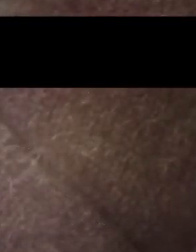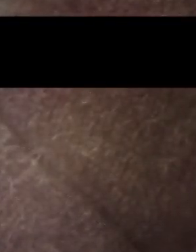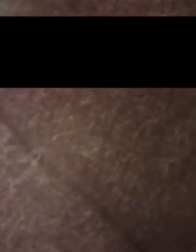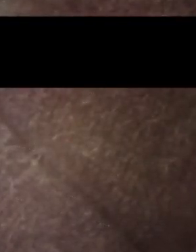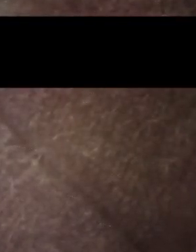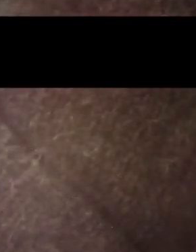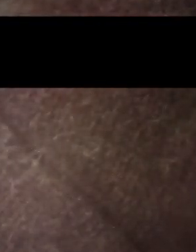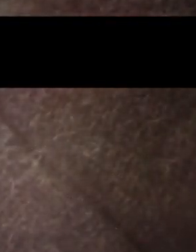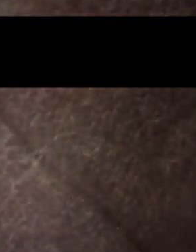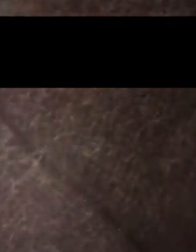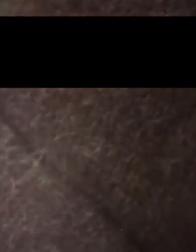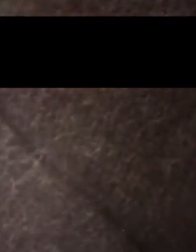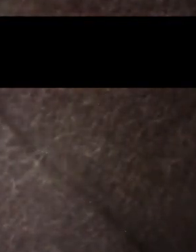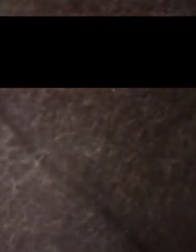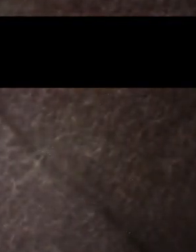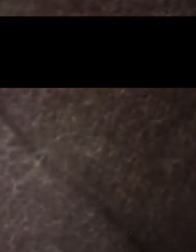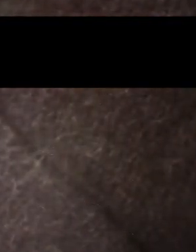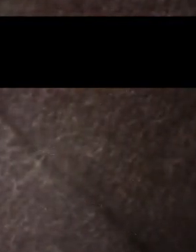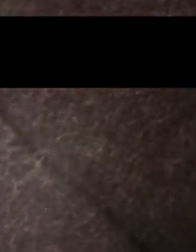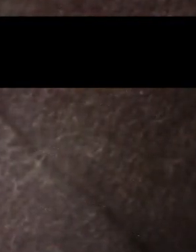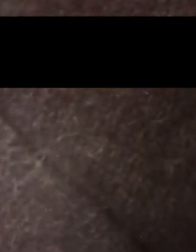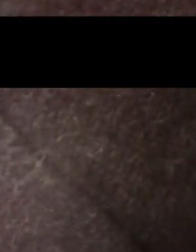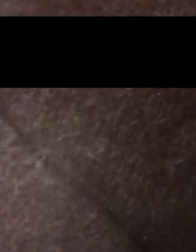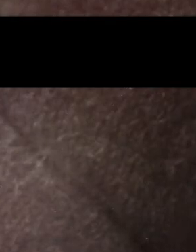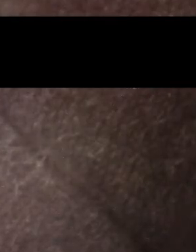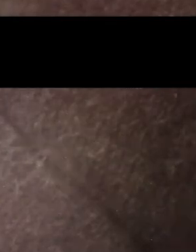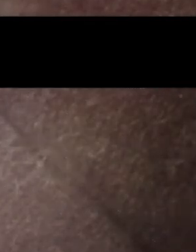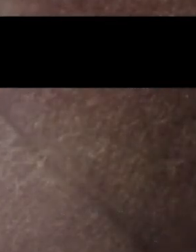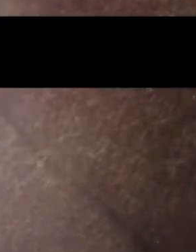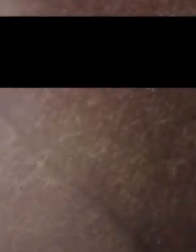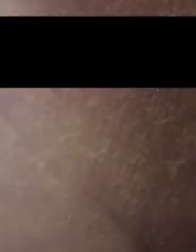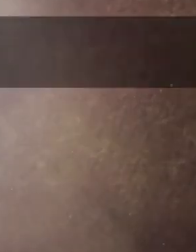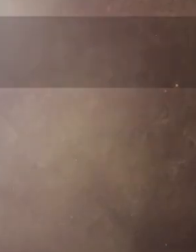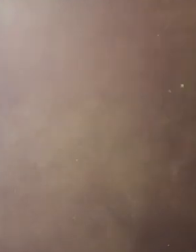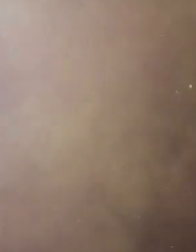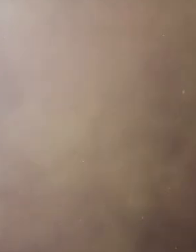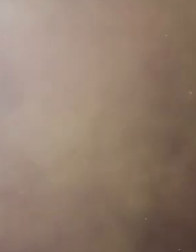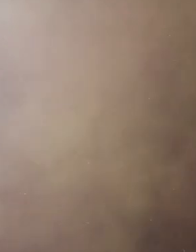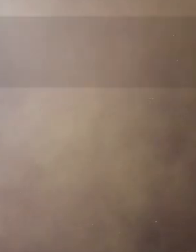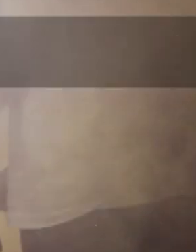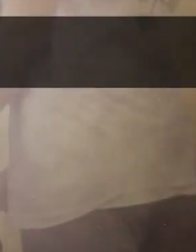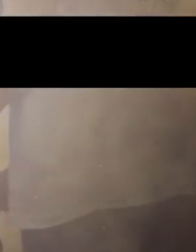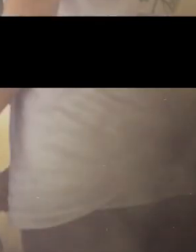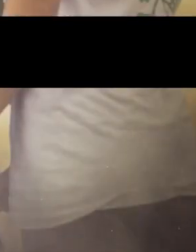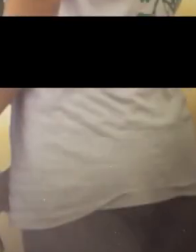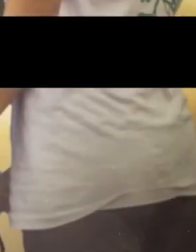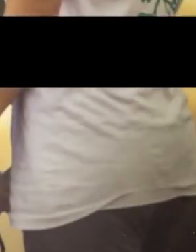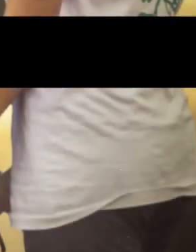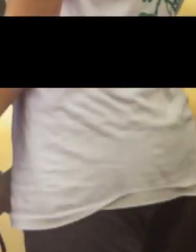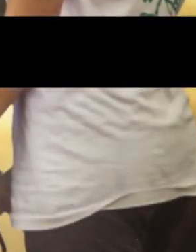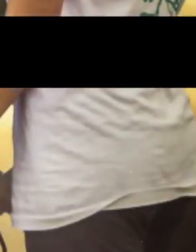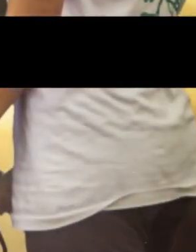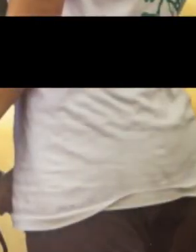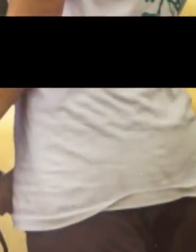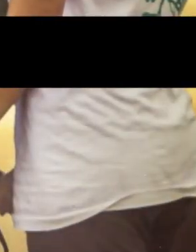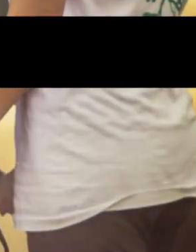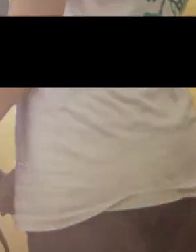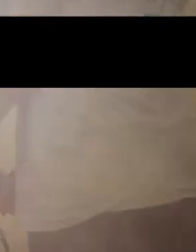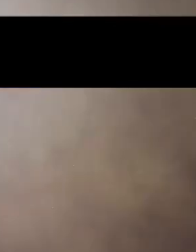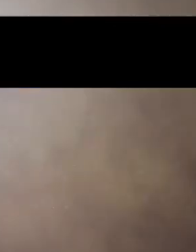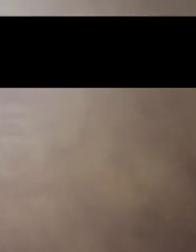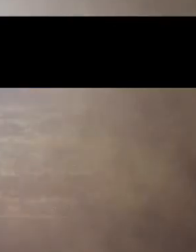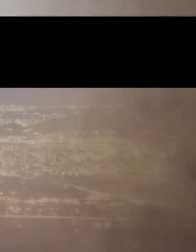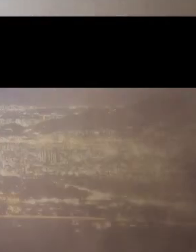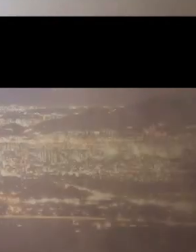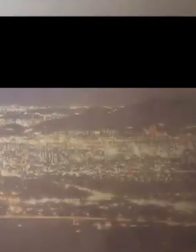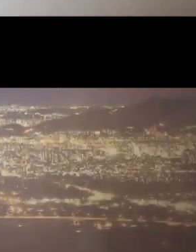2019년 3분기 합계 출산율 역대 최저치인 0.88명. 출생자보다 사망자가 많은